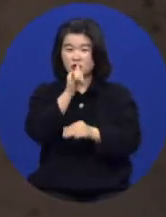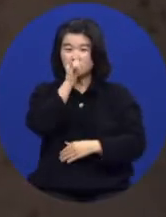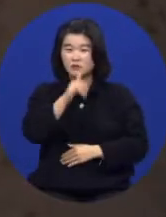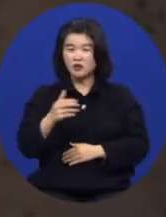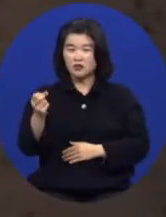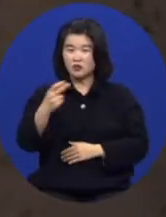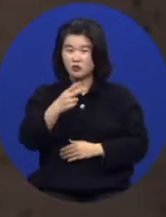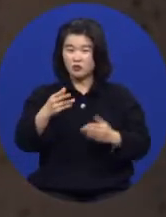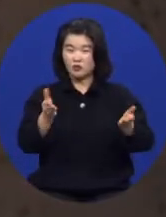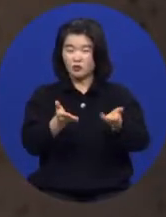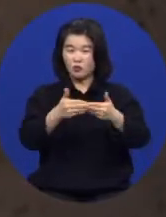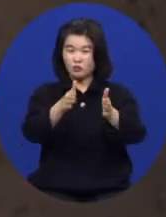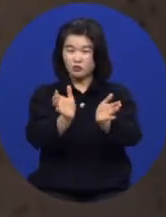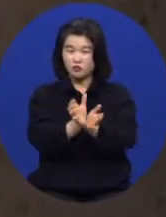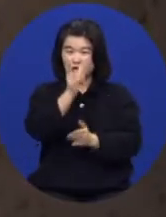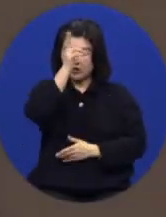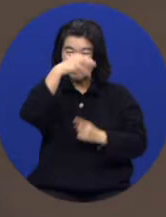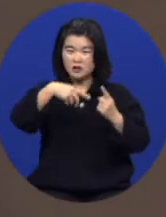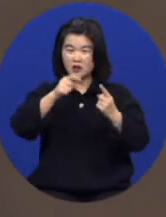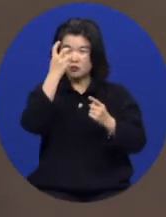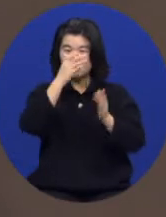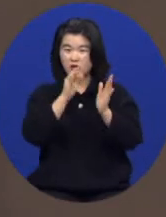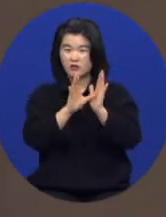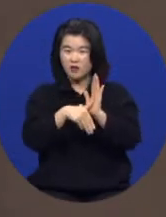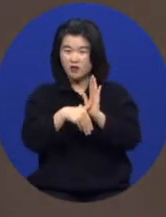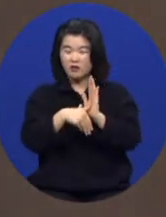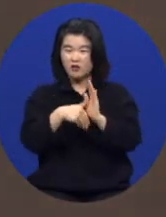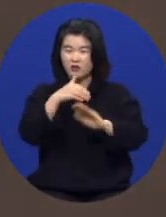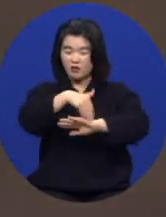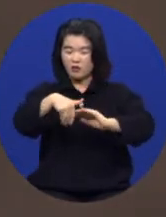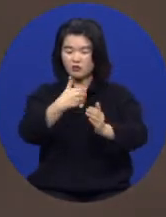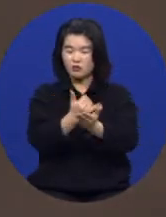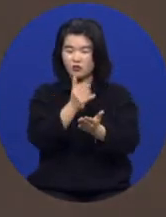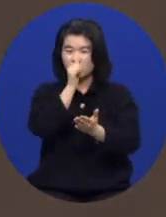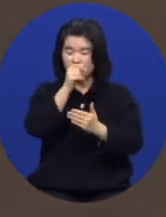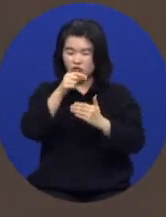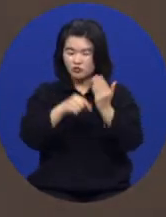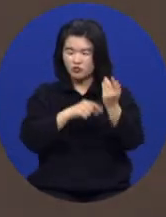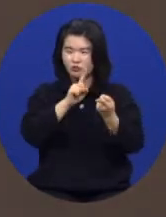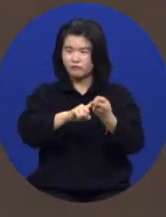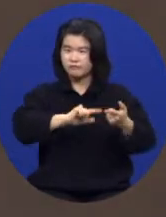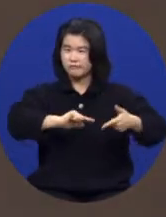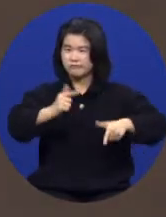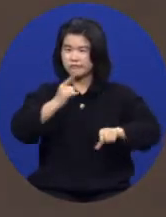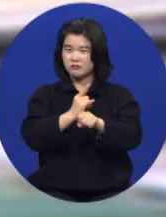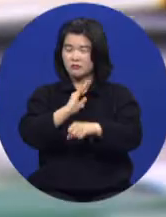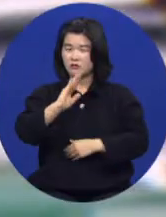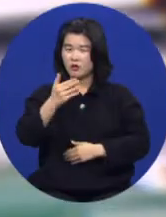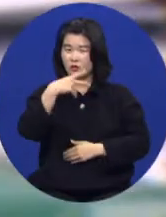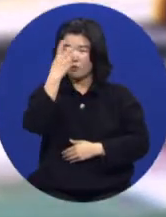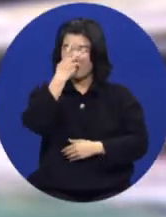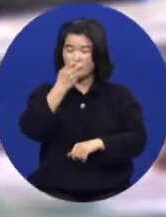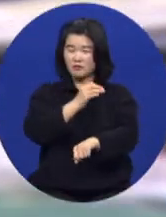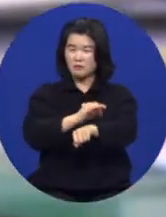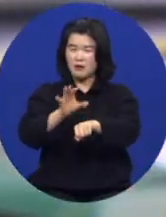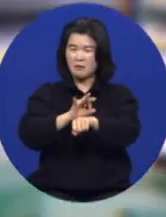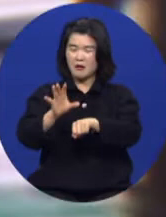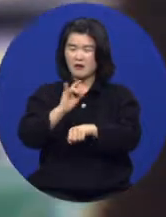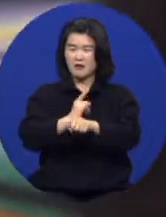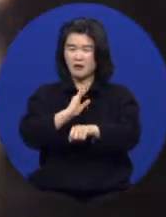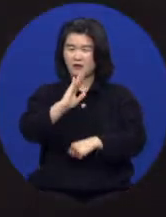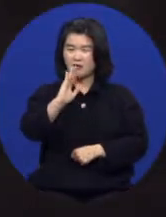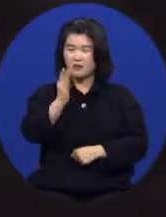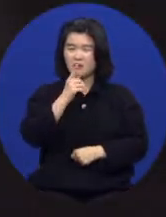노동부와 경찰은 1차 조사 결과 철거 작업이 계획서에 명시된 순서와 다르게 진행됐고 관리 감독도 제대로